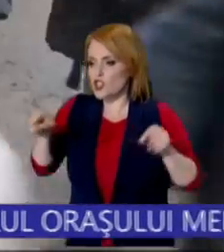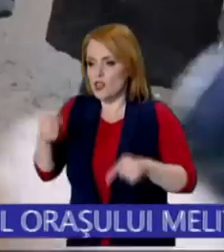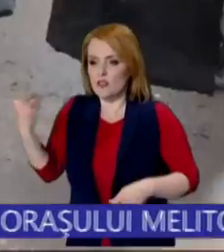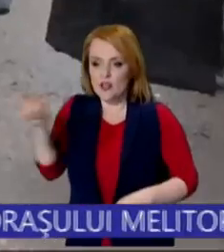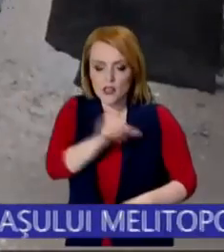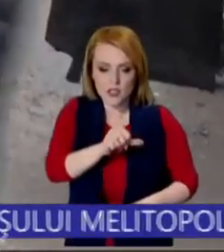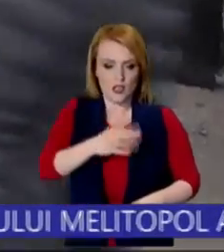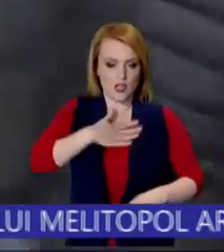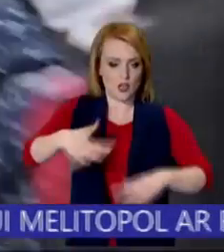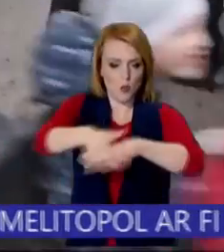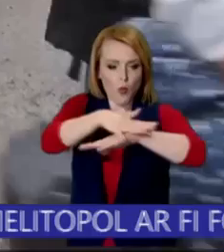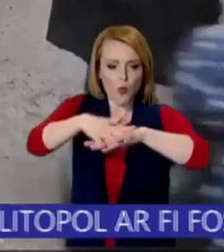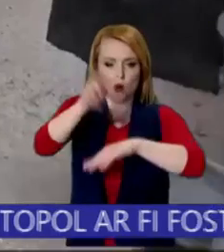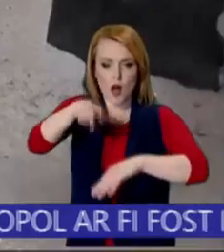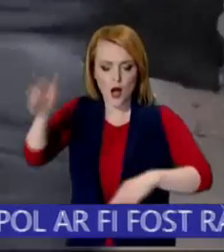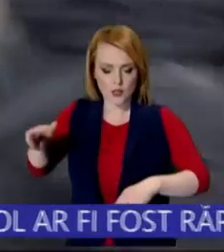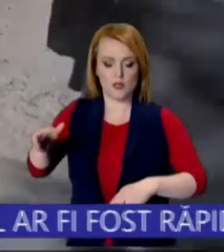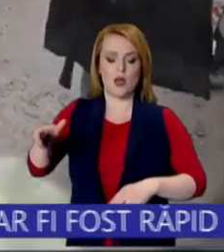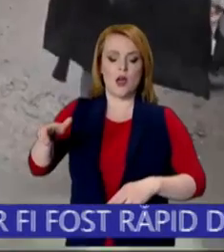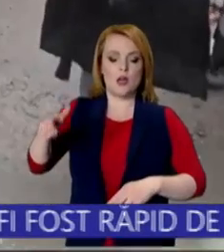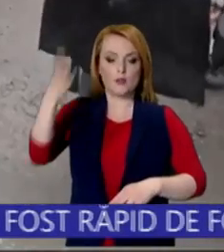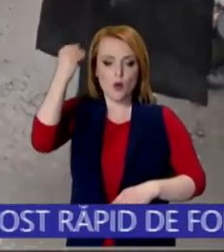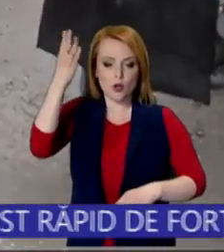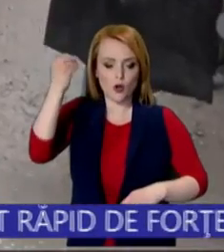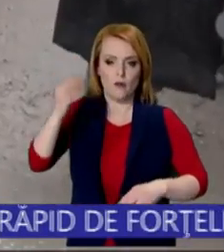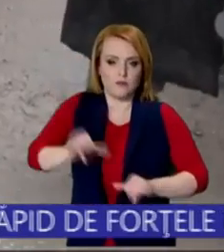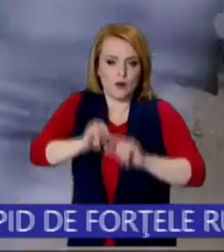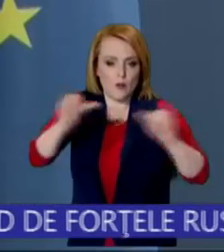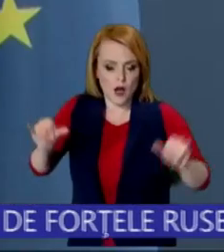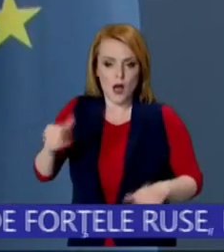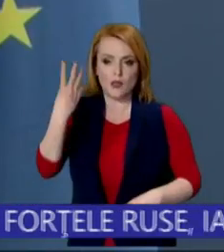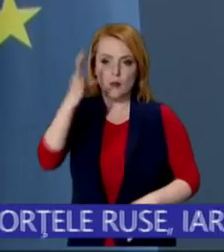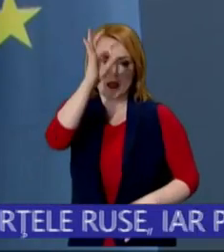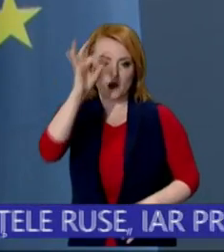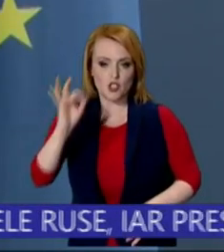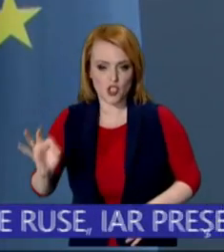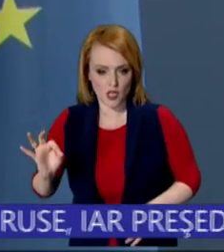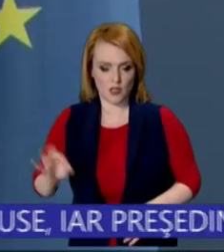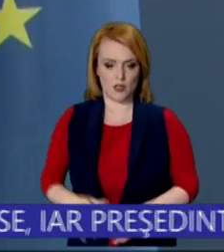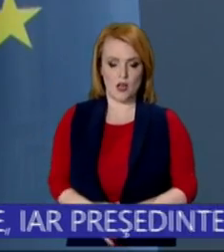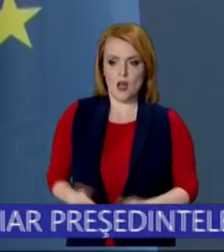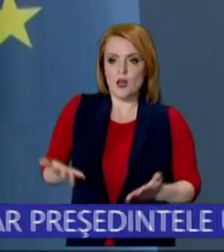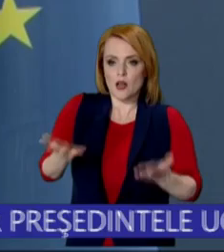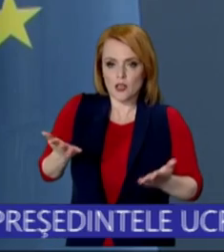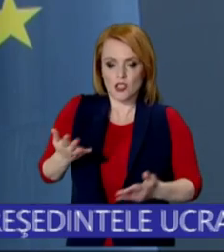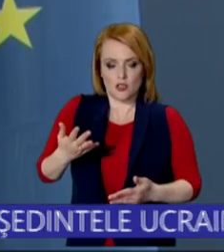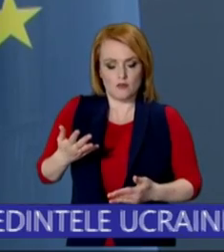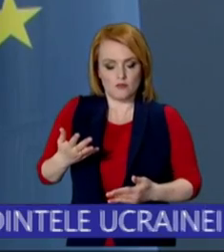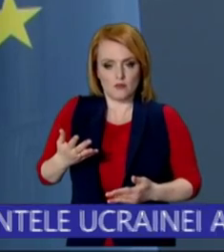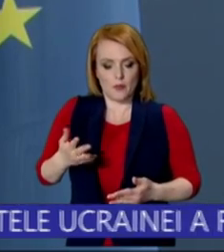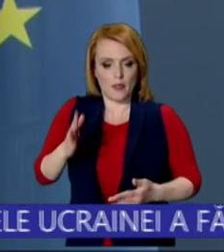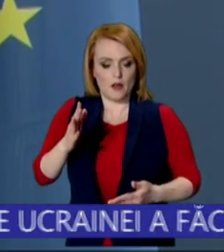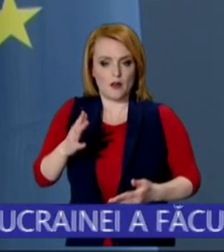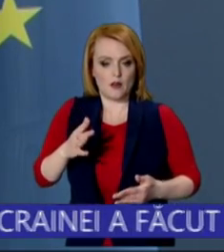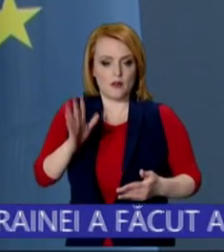cu 4%, 4%. Evident, va trebui să adaptăm sistemul nostru educațional, școli,